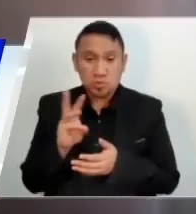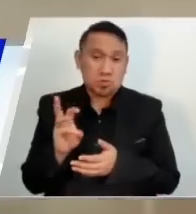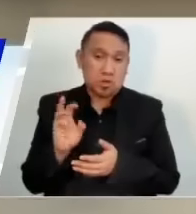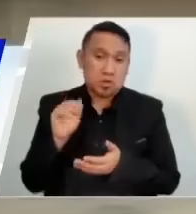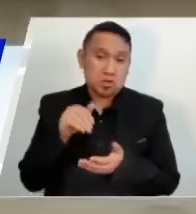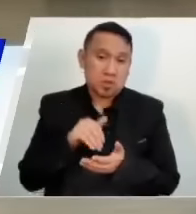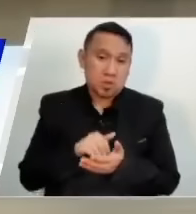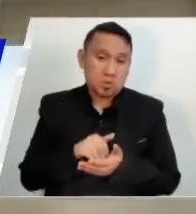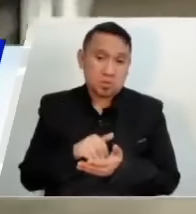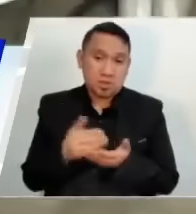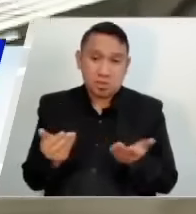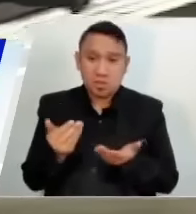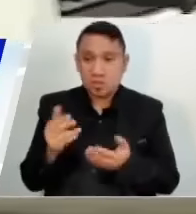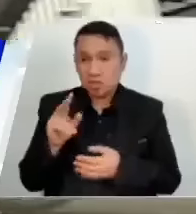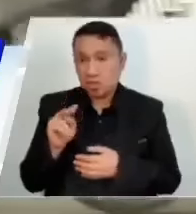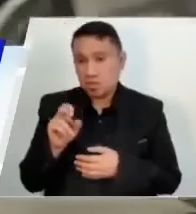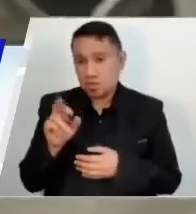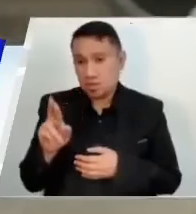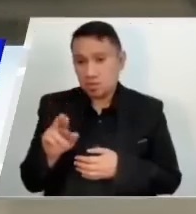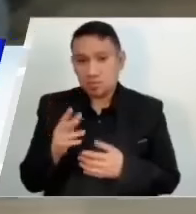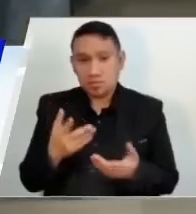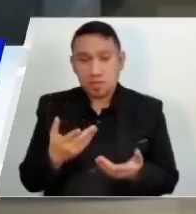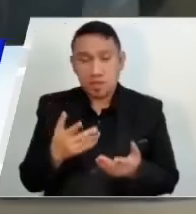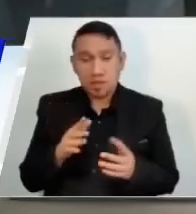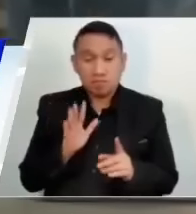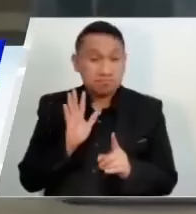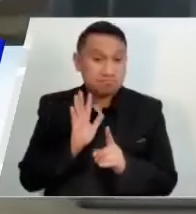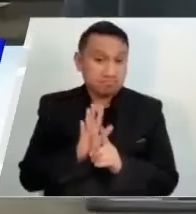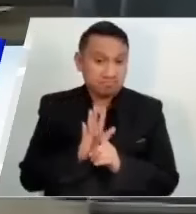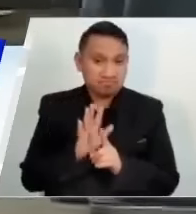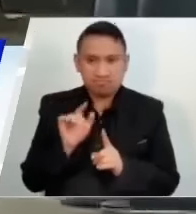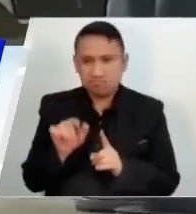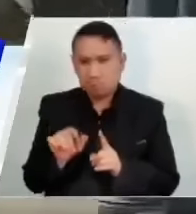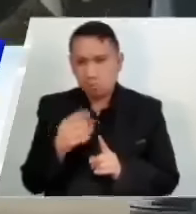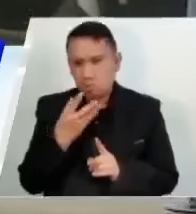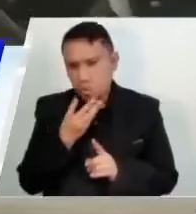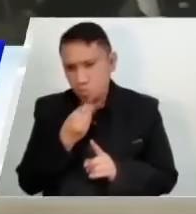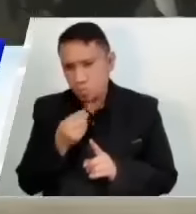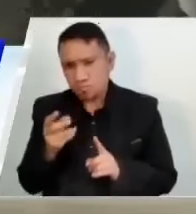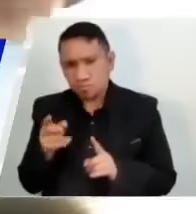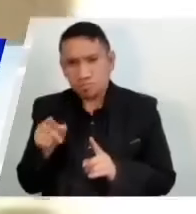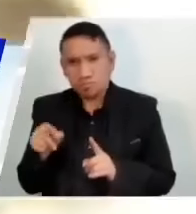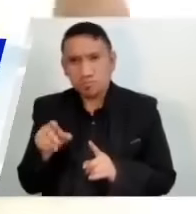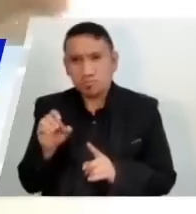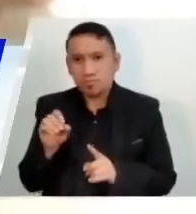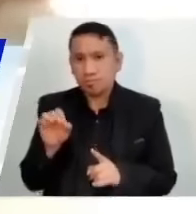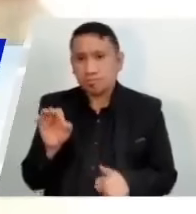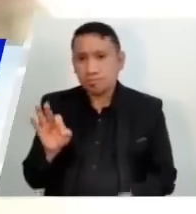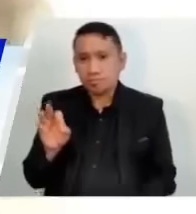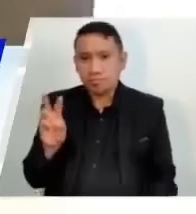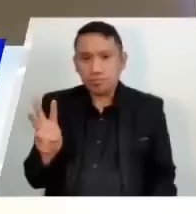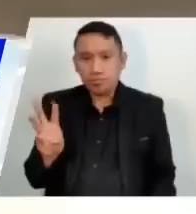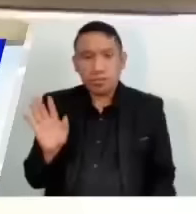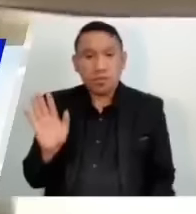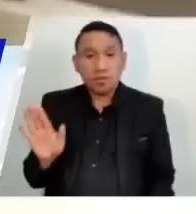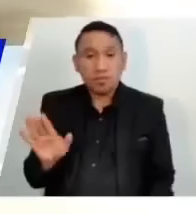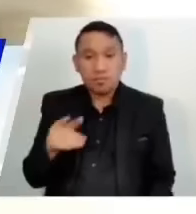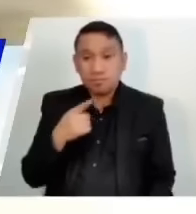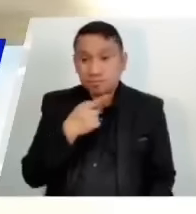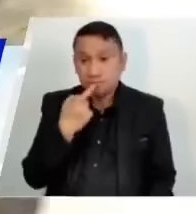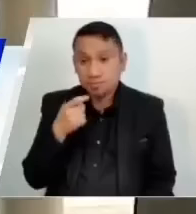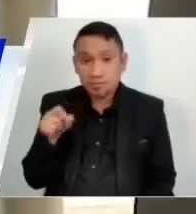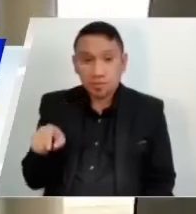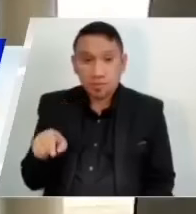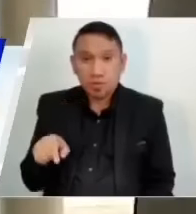Manila. Pinakapaboritong biktima raw ng mga annulment scammer ang mga OFW. Sila raw kasi ang kumakagat agad